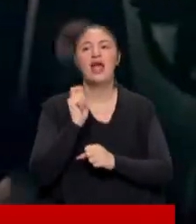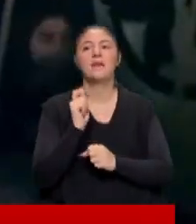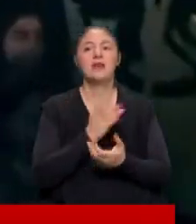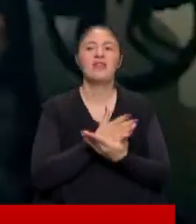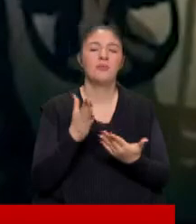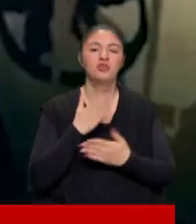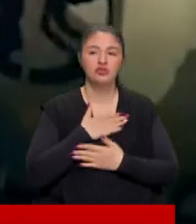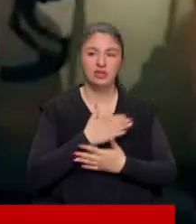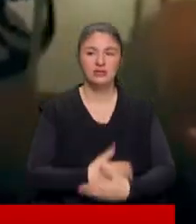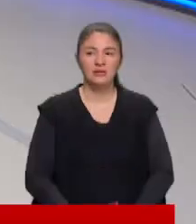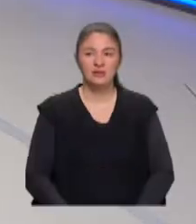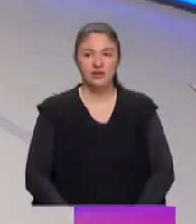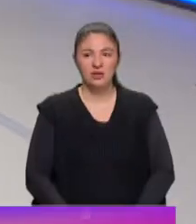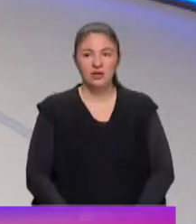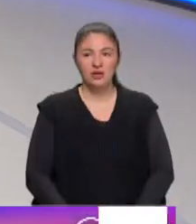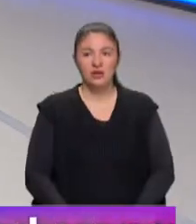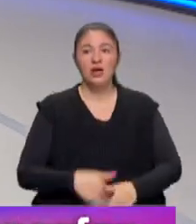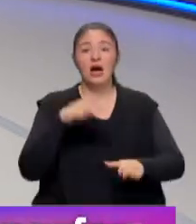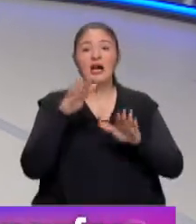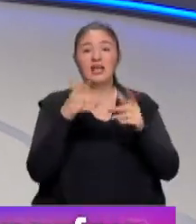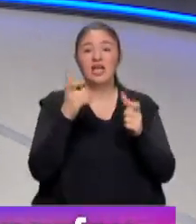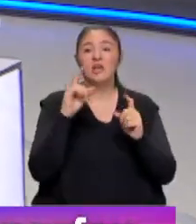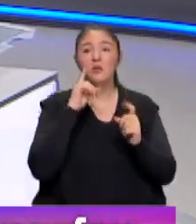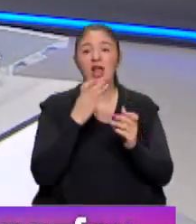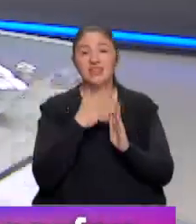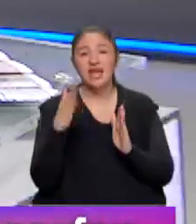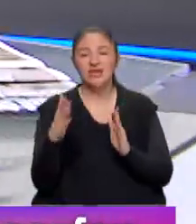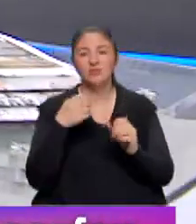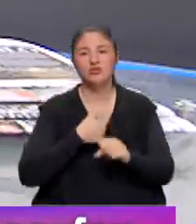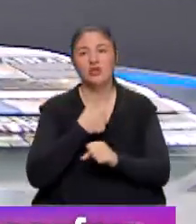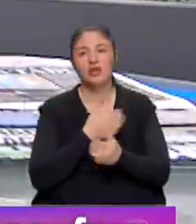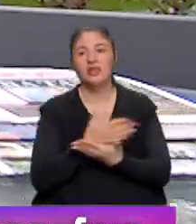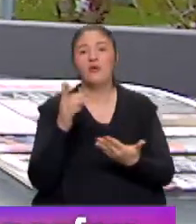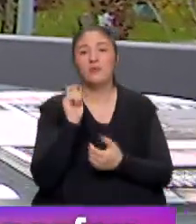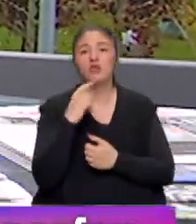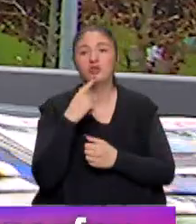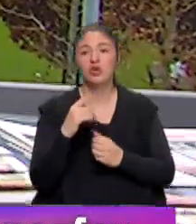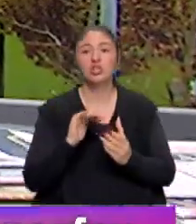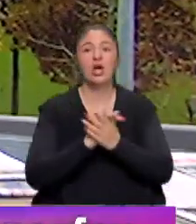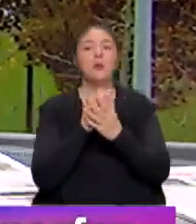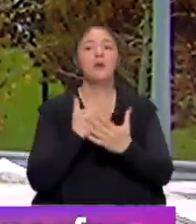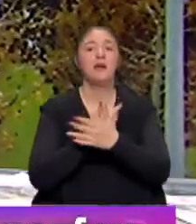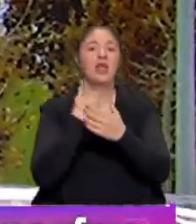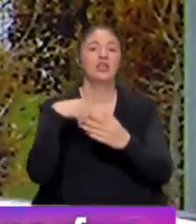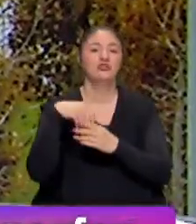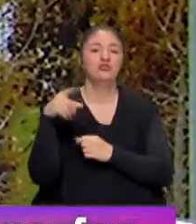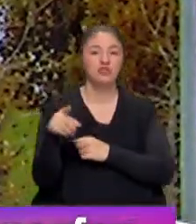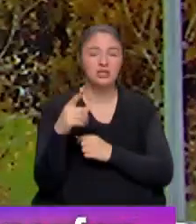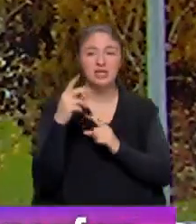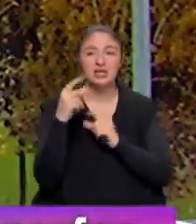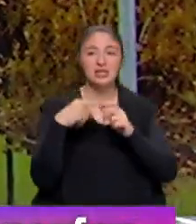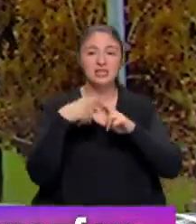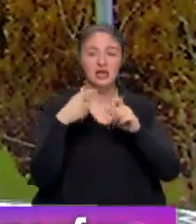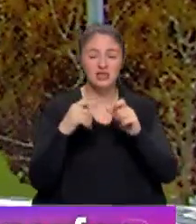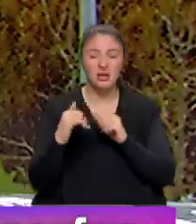devam edeceğiz. Adalet yerini bulana dek mücadeleye devam edeceğiz diyor şampiyon melekler için. İSİAS'ta